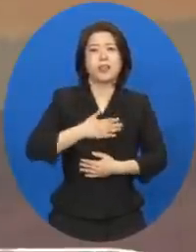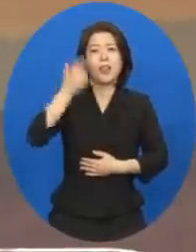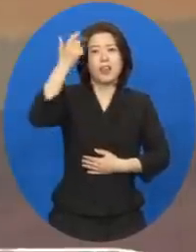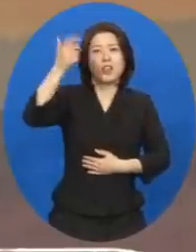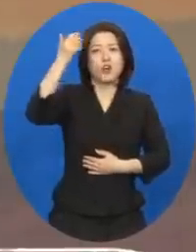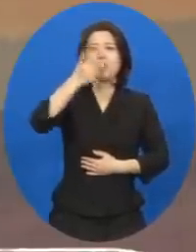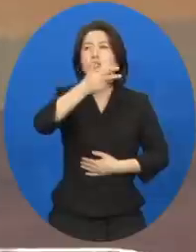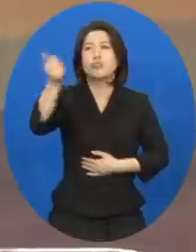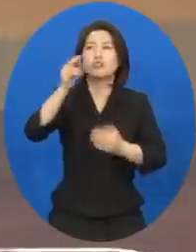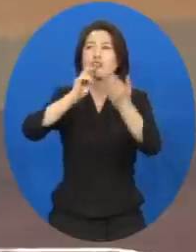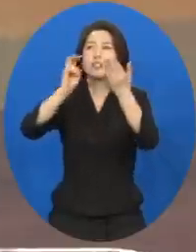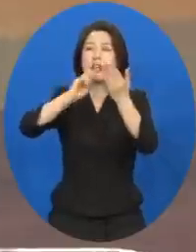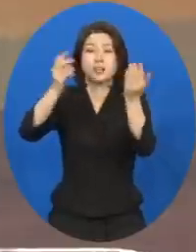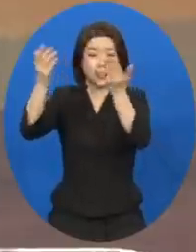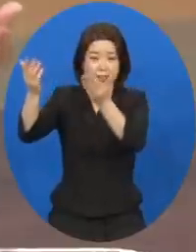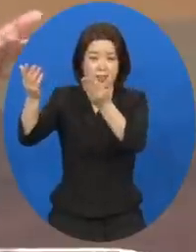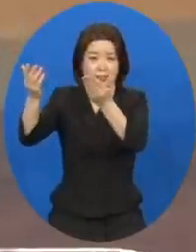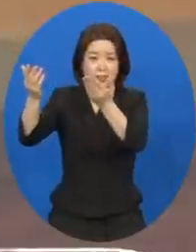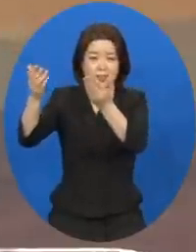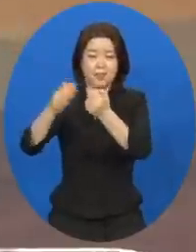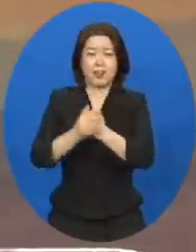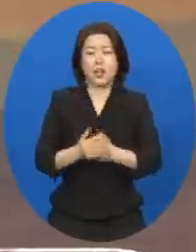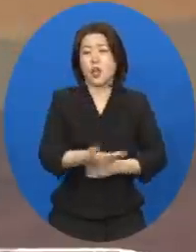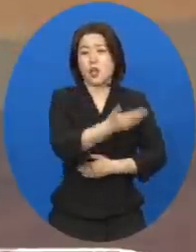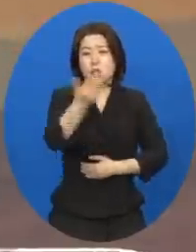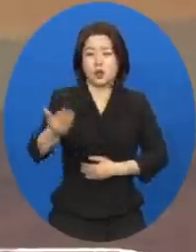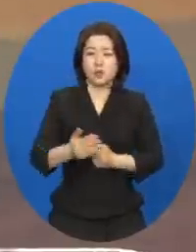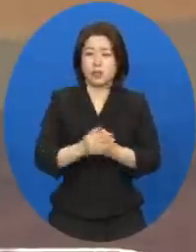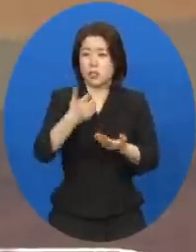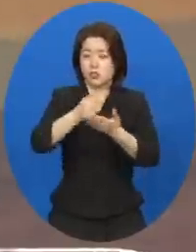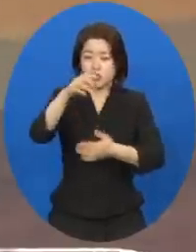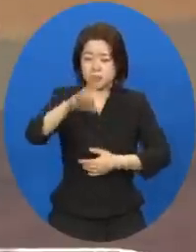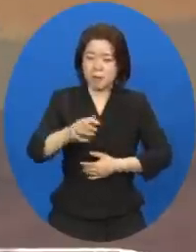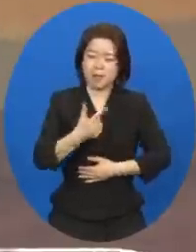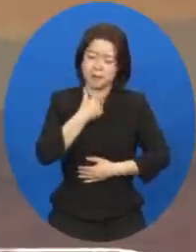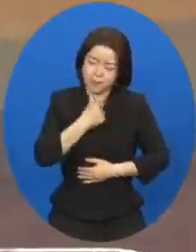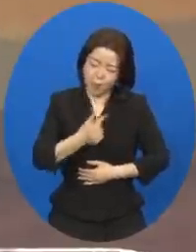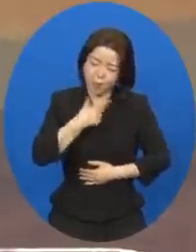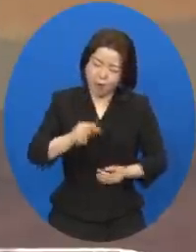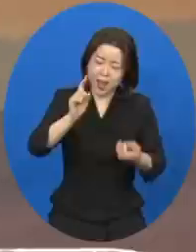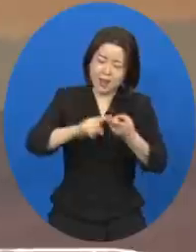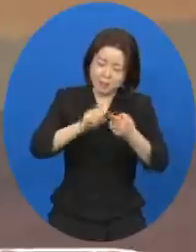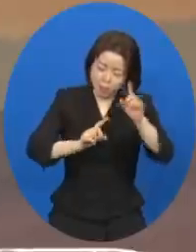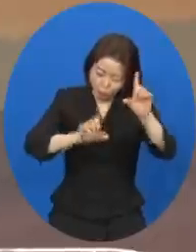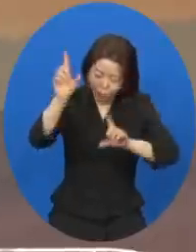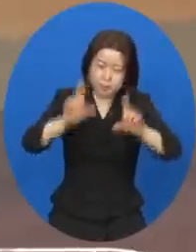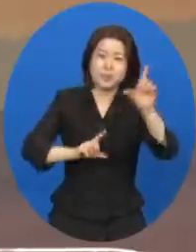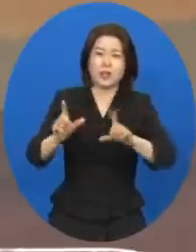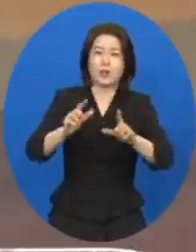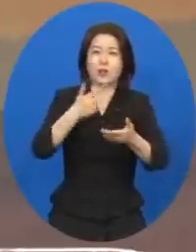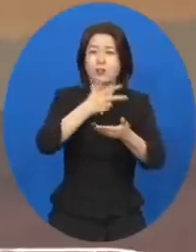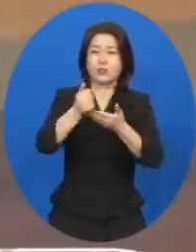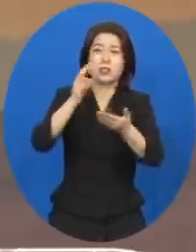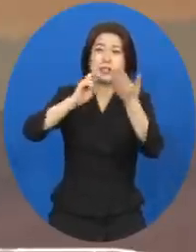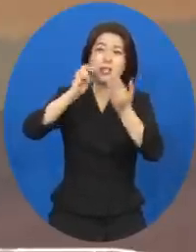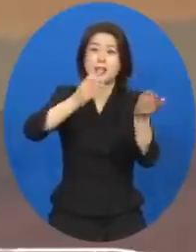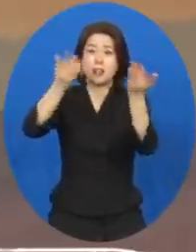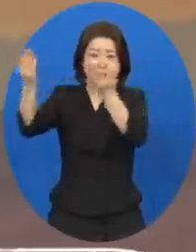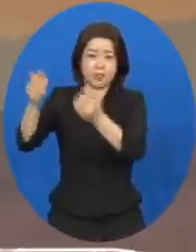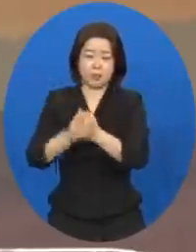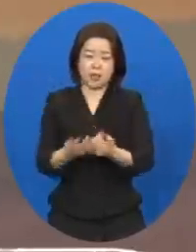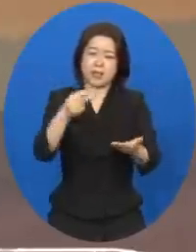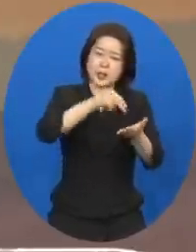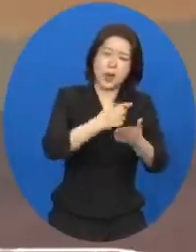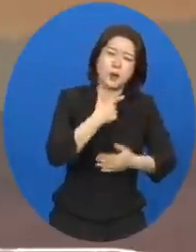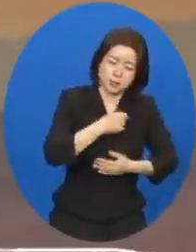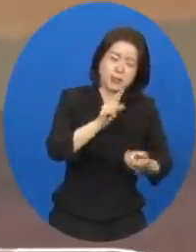찬양합니다. 여러분, 여러분이 주님 앞에 하시고 싶은 그런 모습으로 주님께 찬양합시다. 일어나고 싶으신